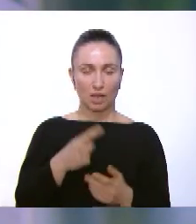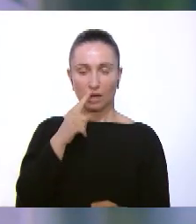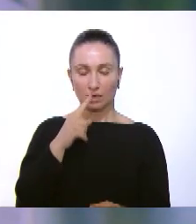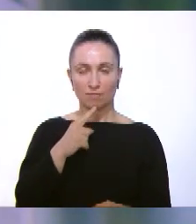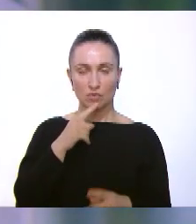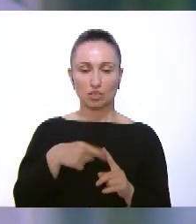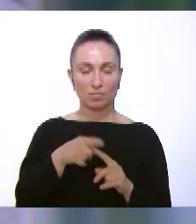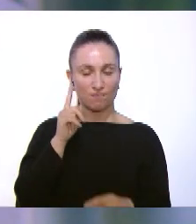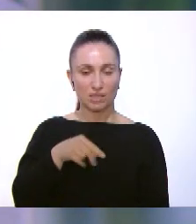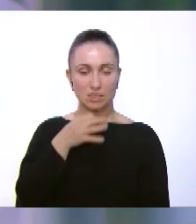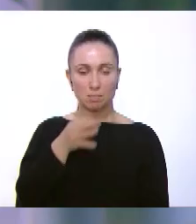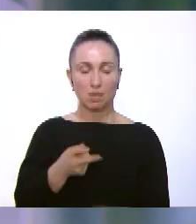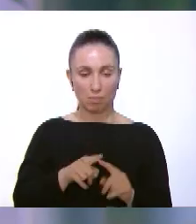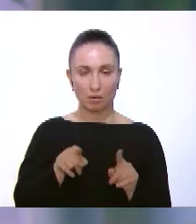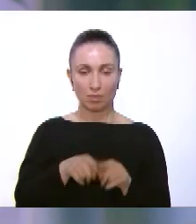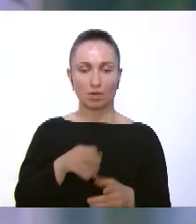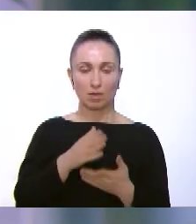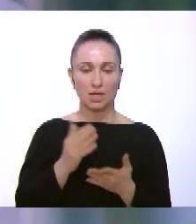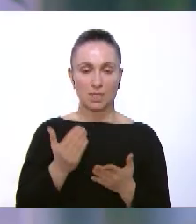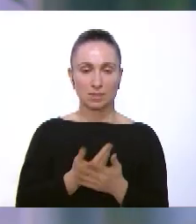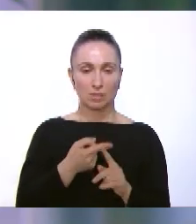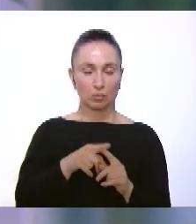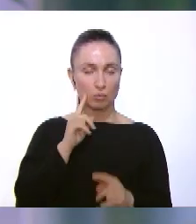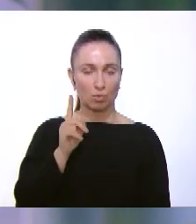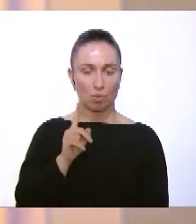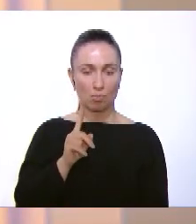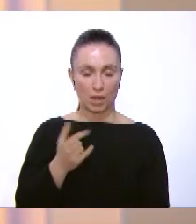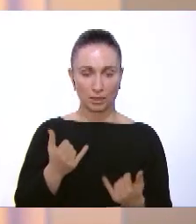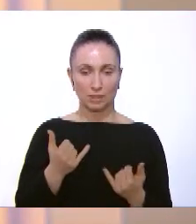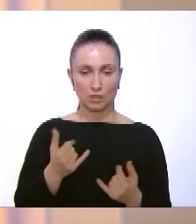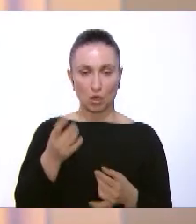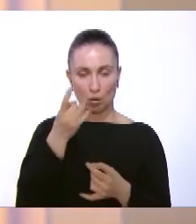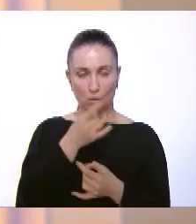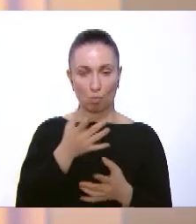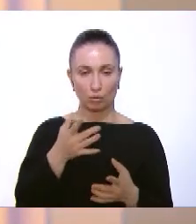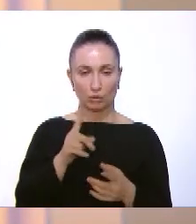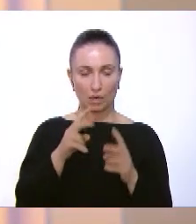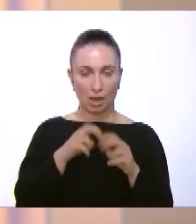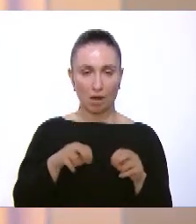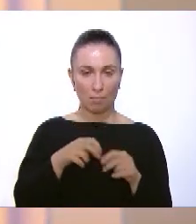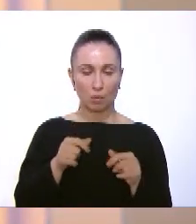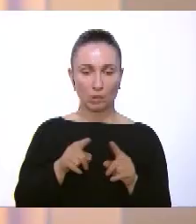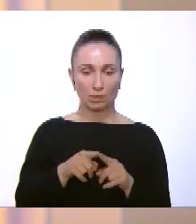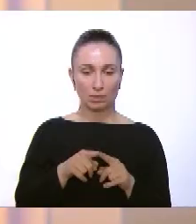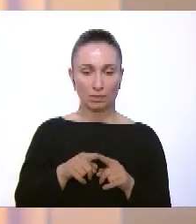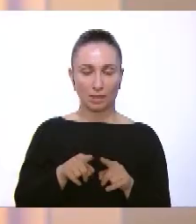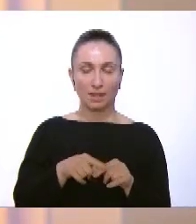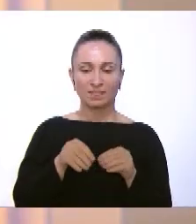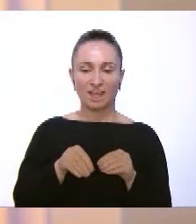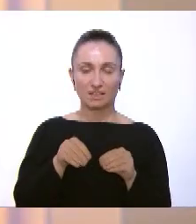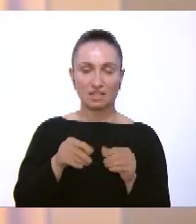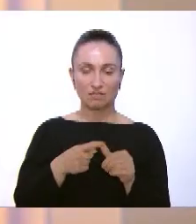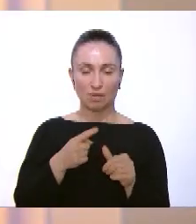ვიცით პასუხი, იმიტომ რომ აქაც არის სიახლე, იმიტომ რომ ძირითადად დღეს კულტურალური გამოკვლევა, ანუ როგორც ხალხში დათესვას